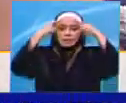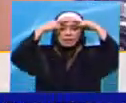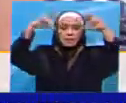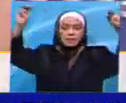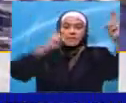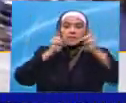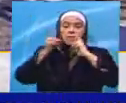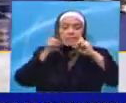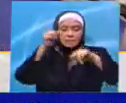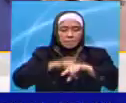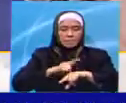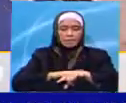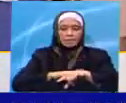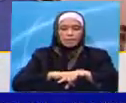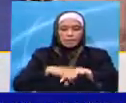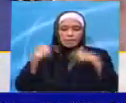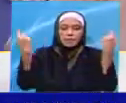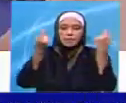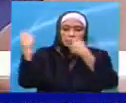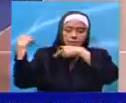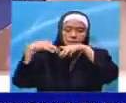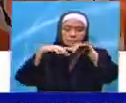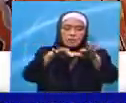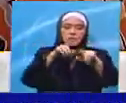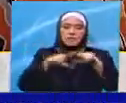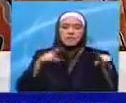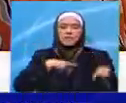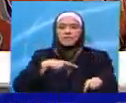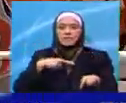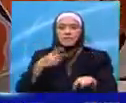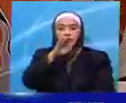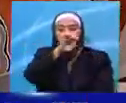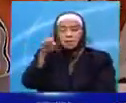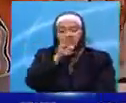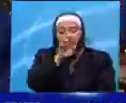berucap pada himpunan Perdana Warga Sahabat dan bekas peserta Biro Tata Negara BTN.